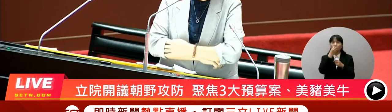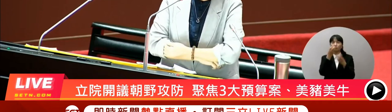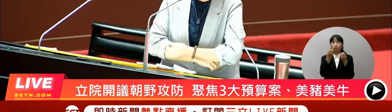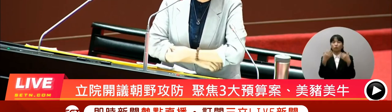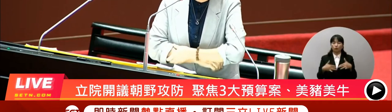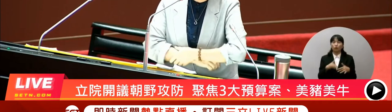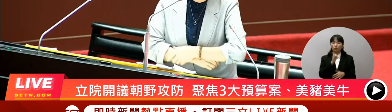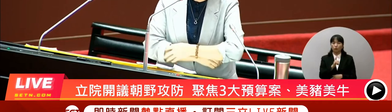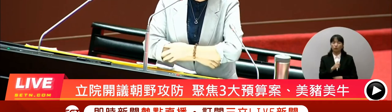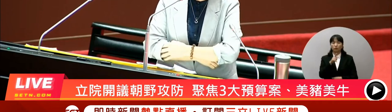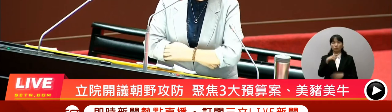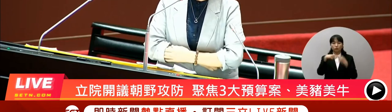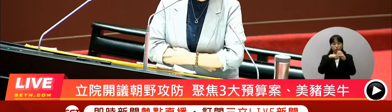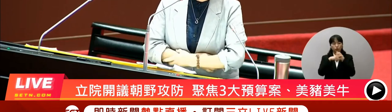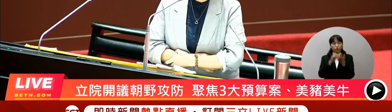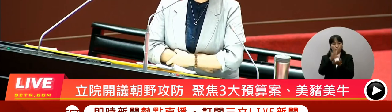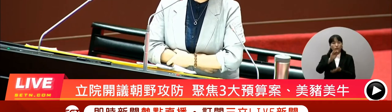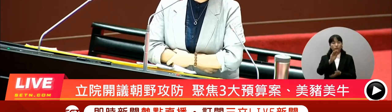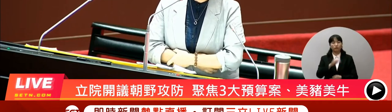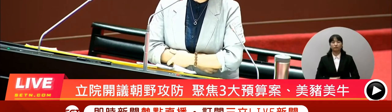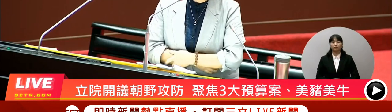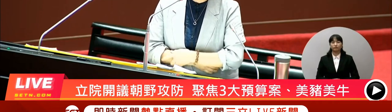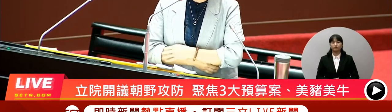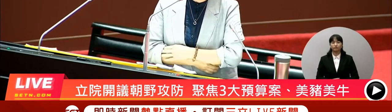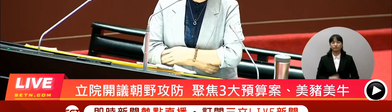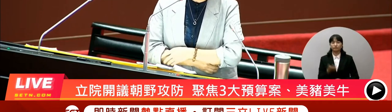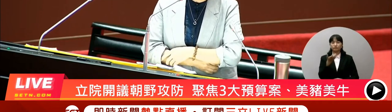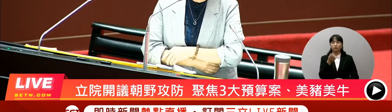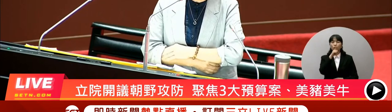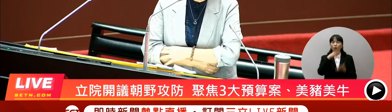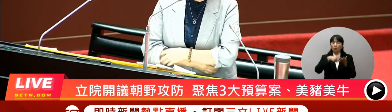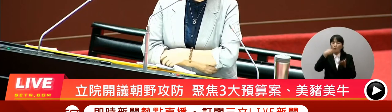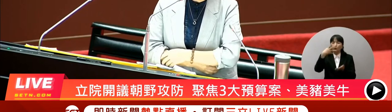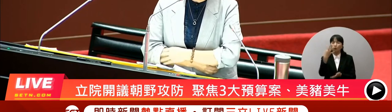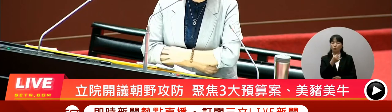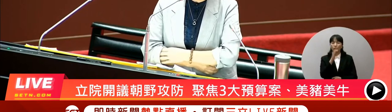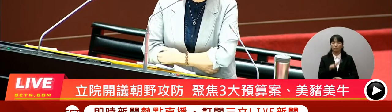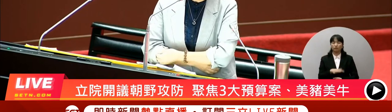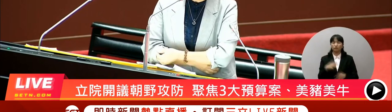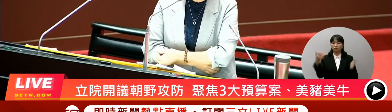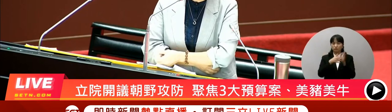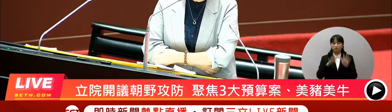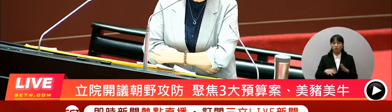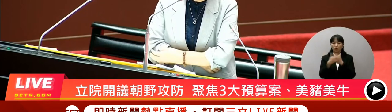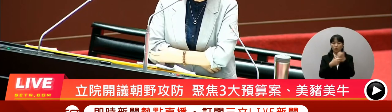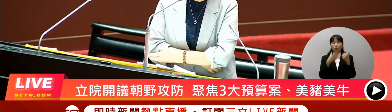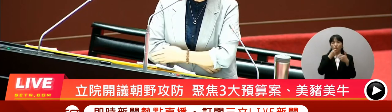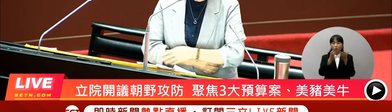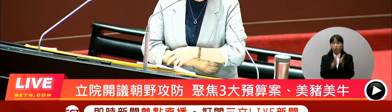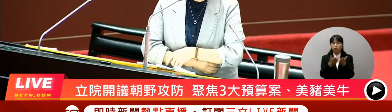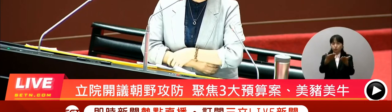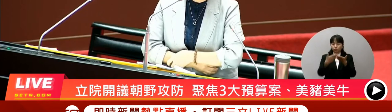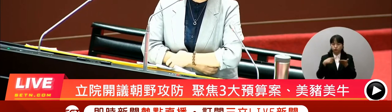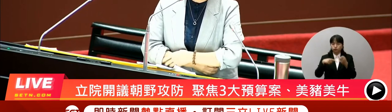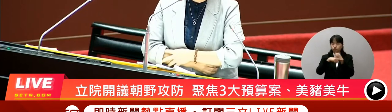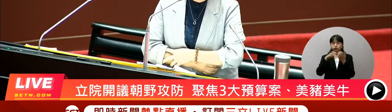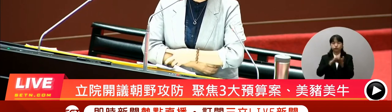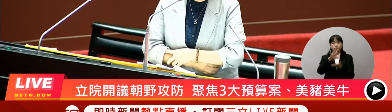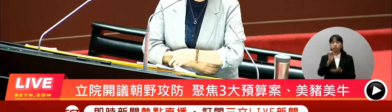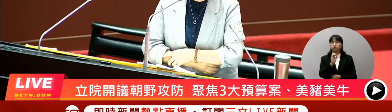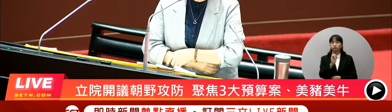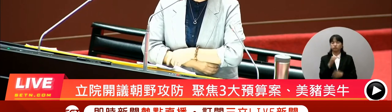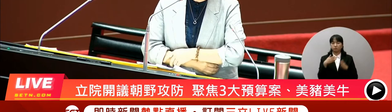题。你有研究报告吗？ 哦， 他都要讲足侪间，但是到目前卫福部都没有拿出这个研究报告，哎，